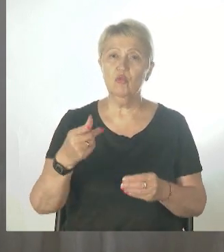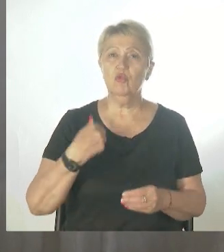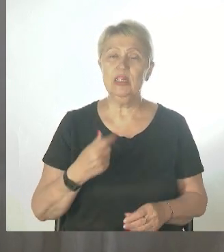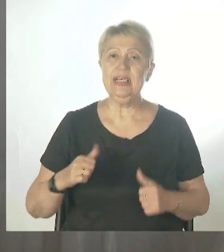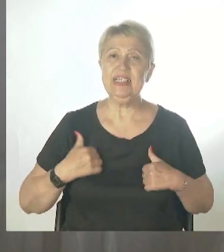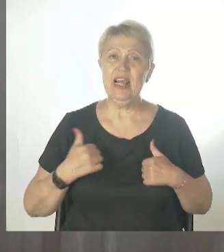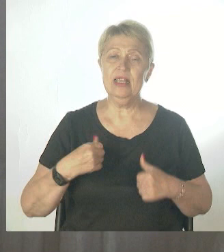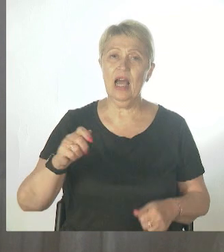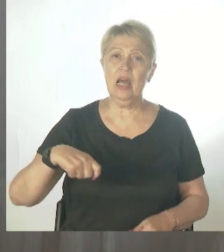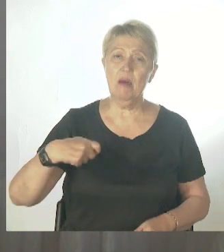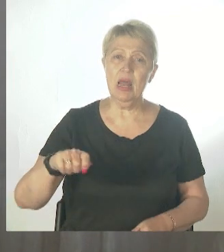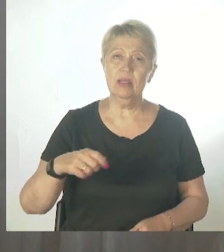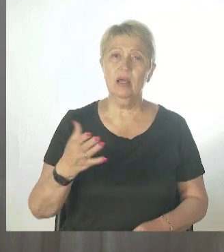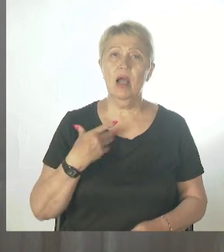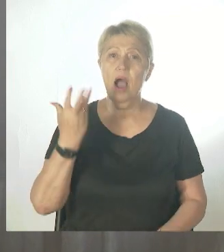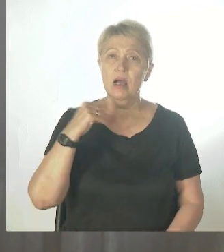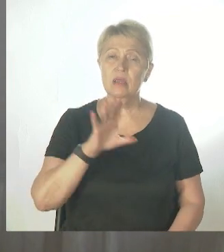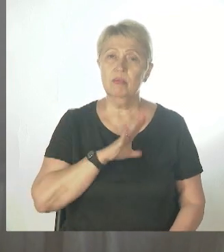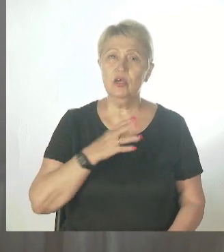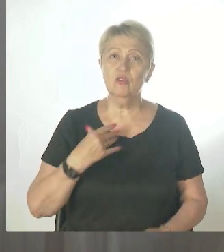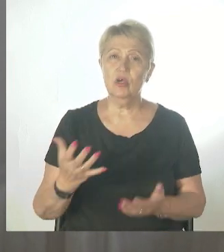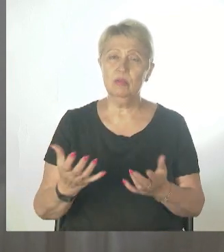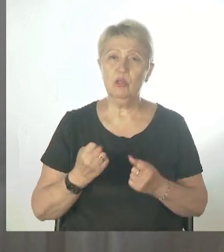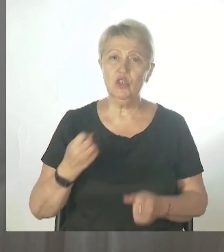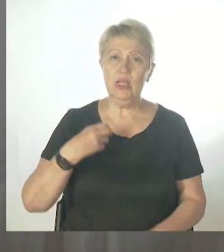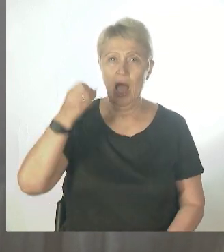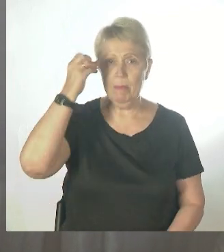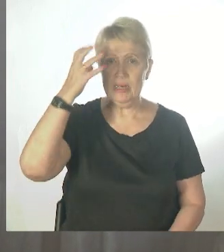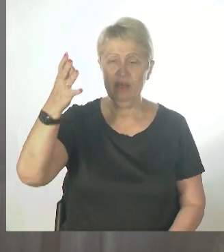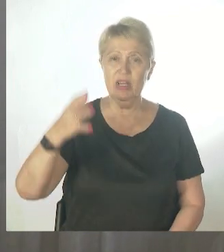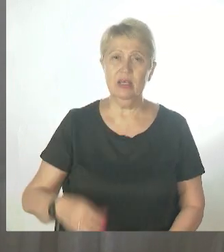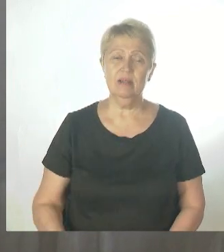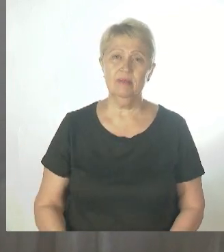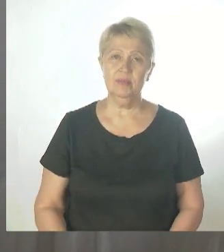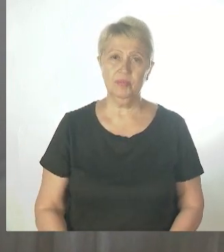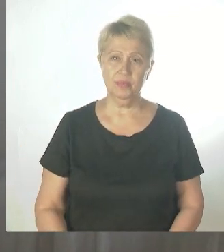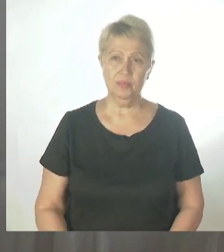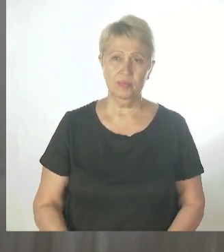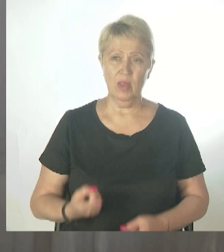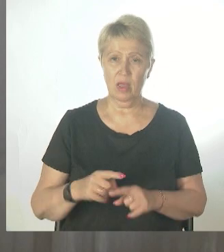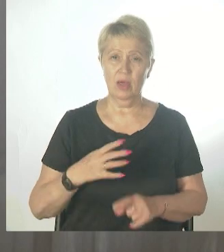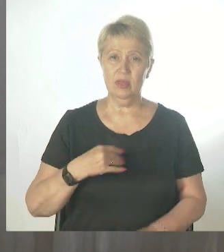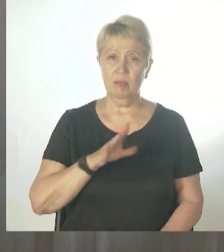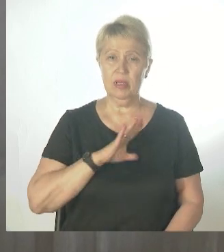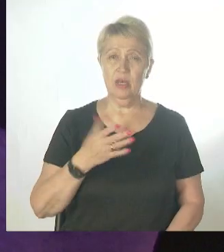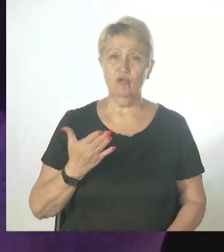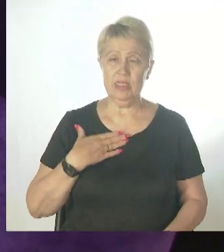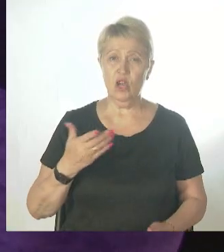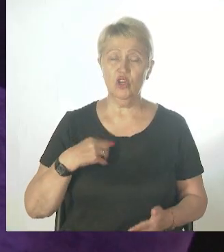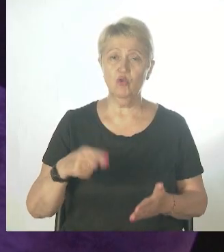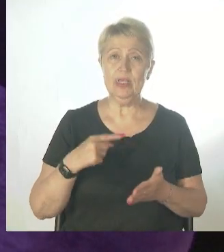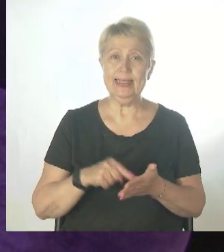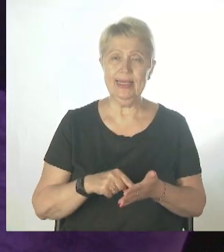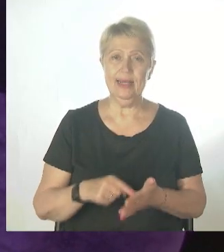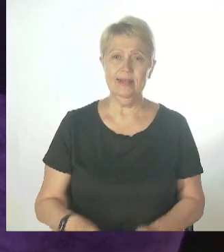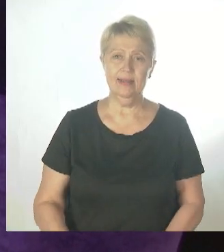когда вот этот путь прошли, вот это образование, даже я пыталась ему помогать. То есть, ну, это была наша цель. То есть,